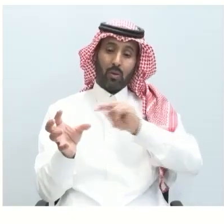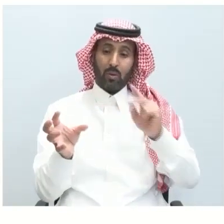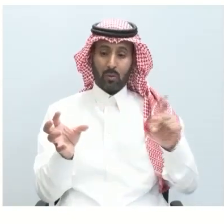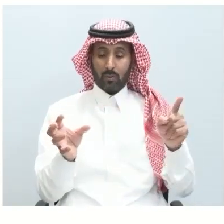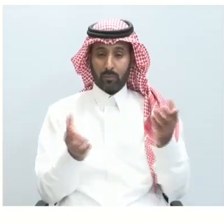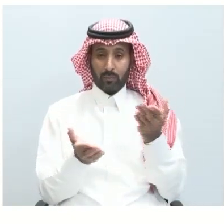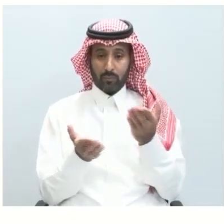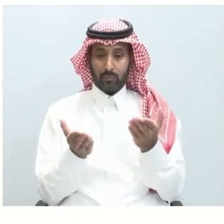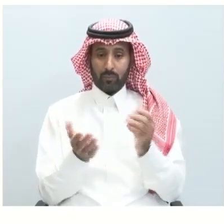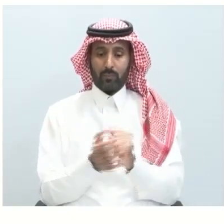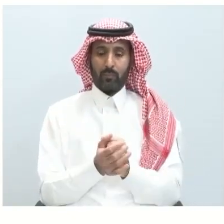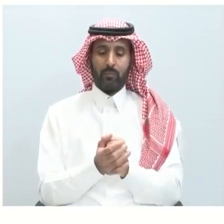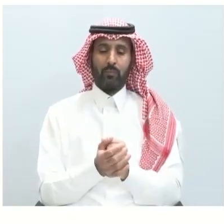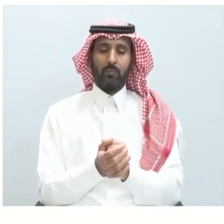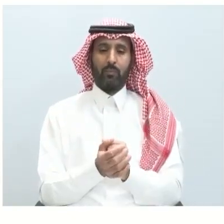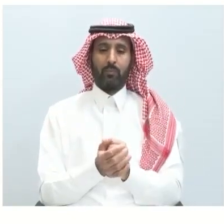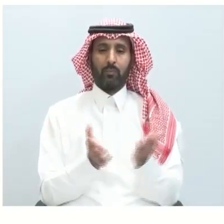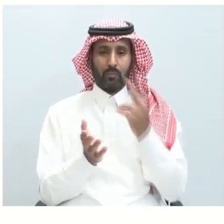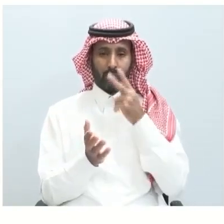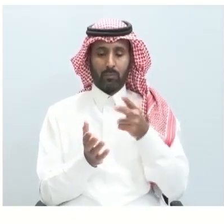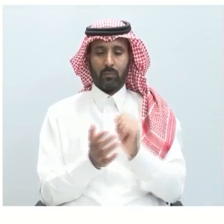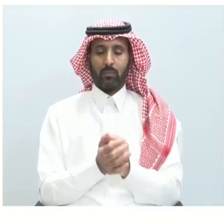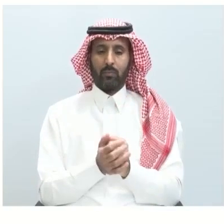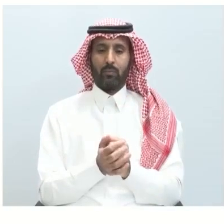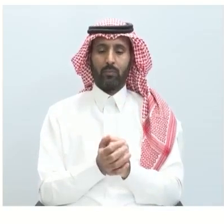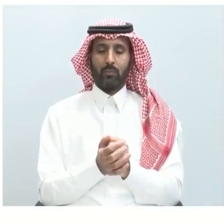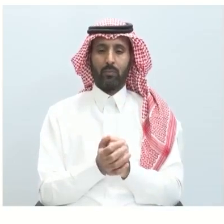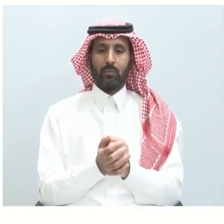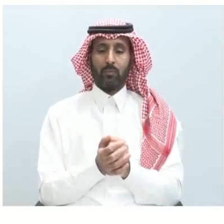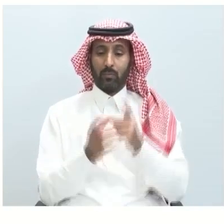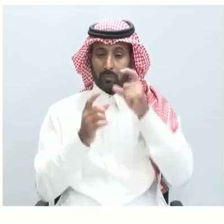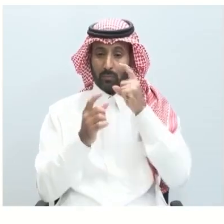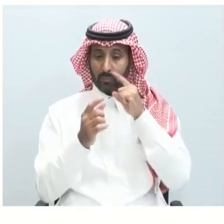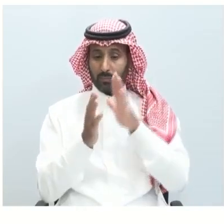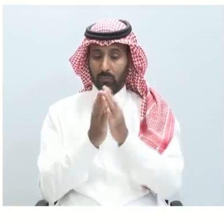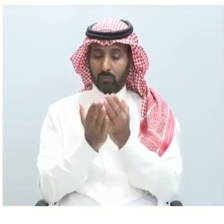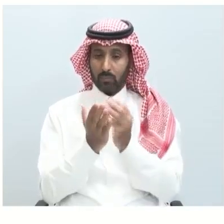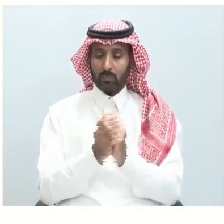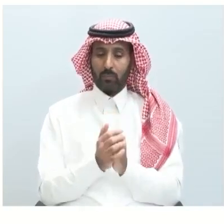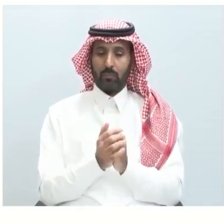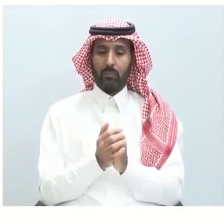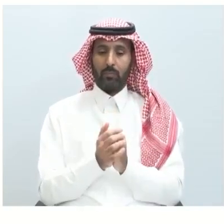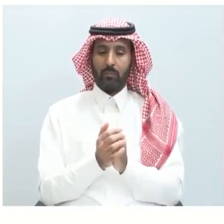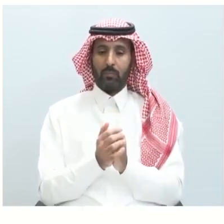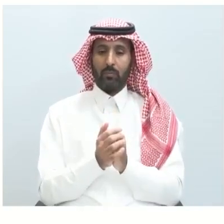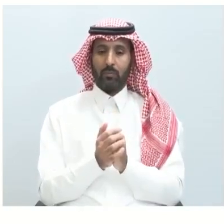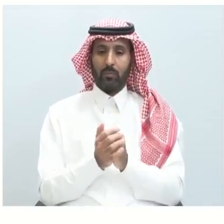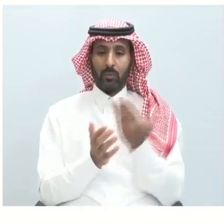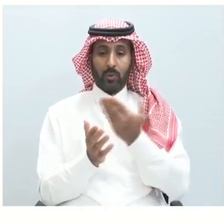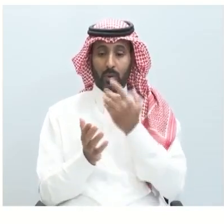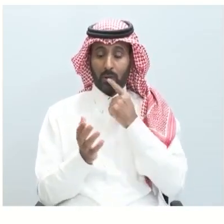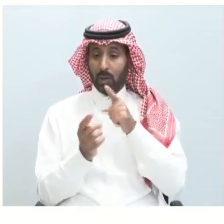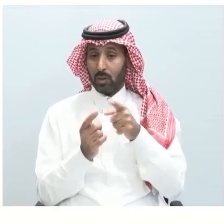مثل اي انظر هذه الصوره لديك وايضا قم بقراءه